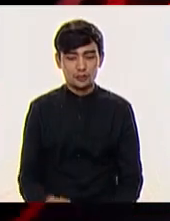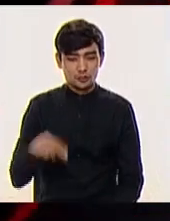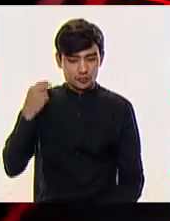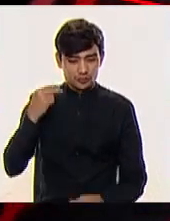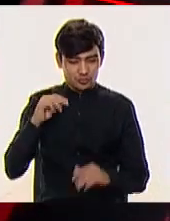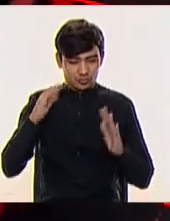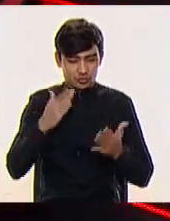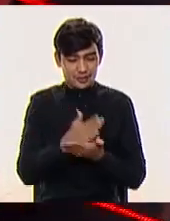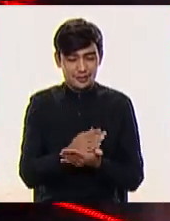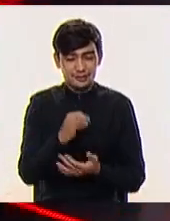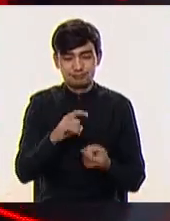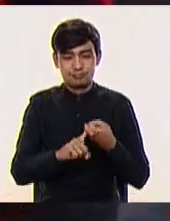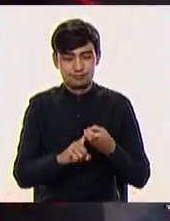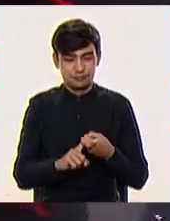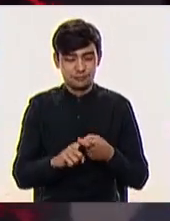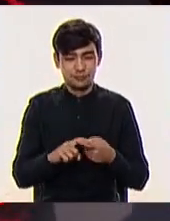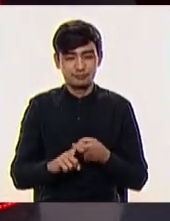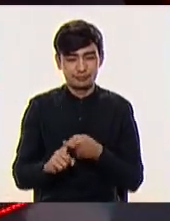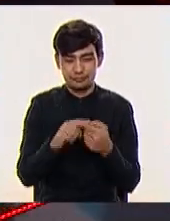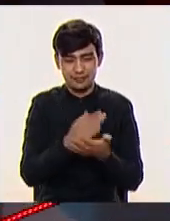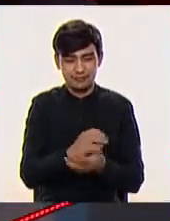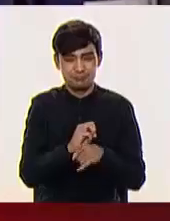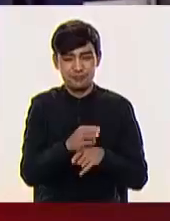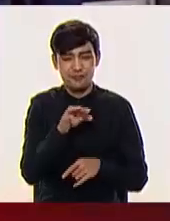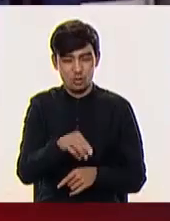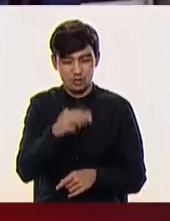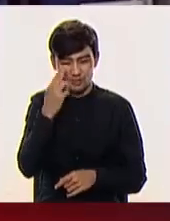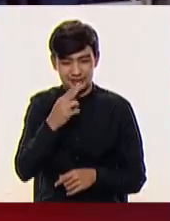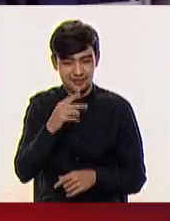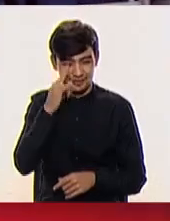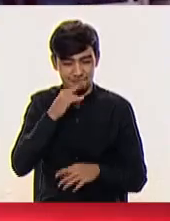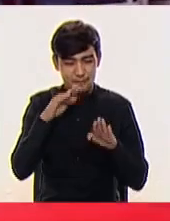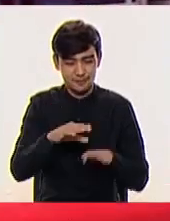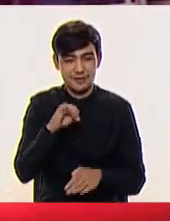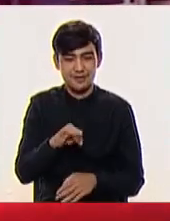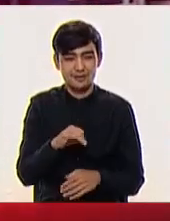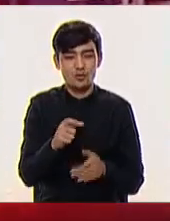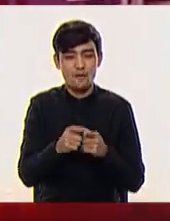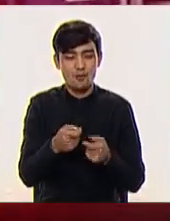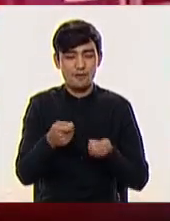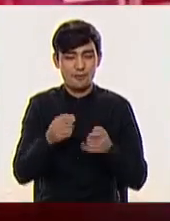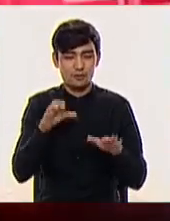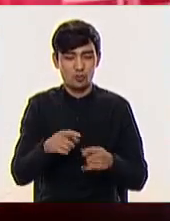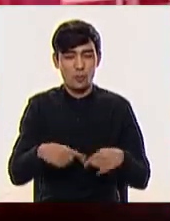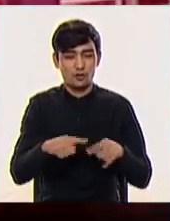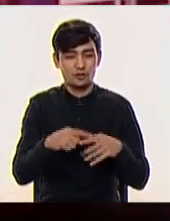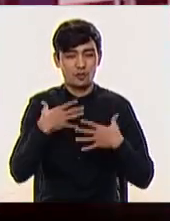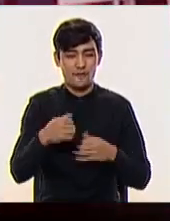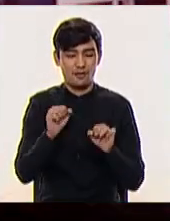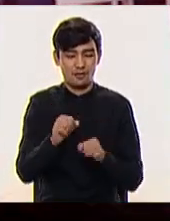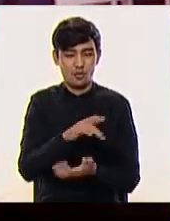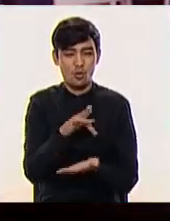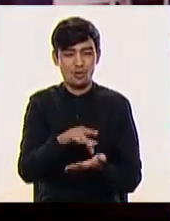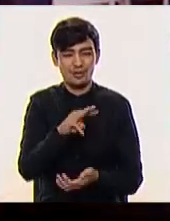Тревожная ситуация с распространением коронавируса складывается в столице Казахстана. По словам руководителя управления общественного здравоохранения